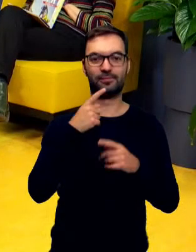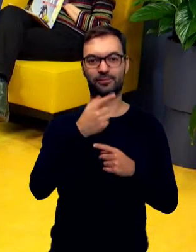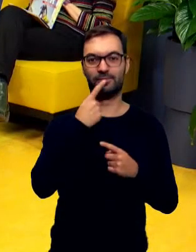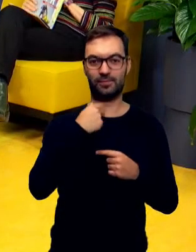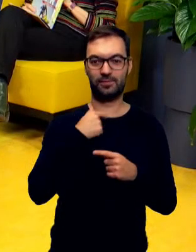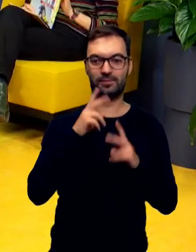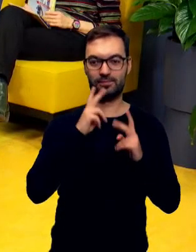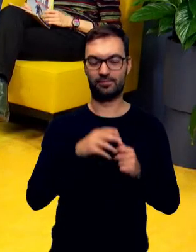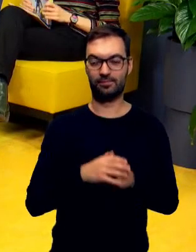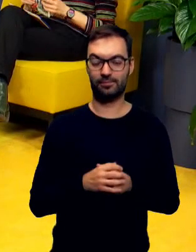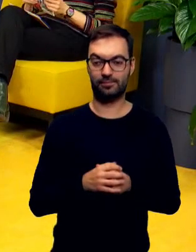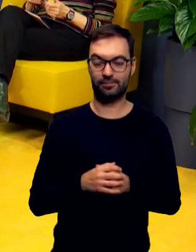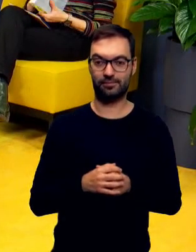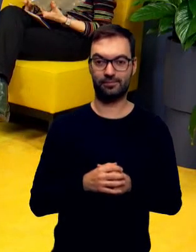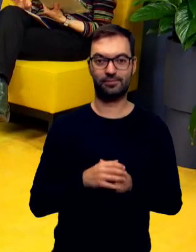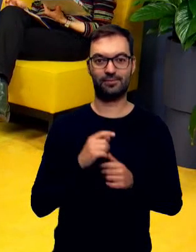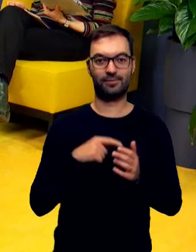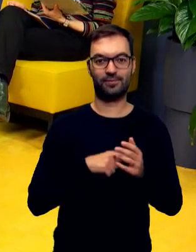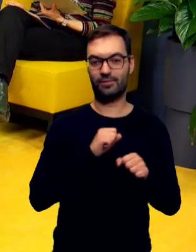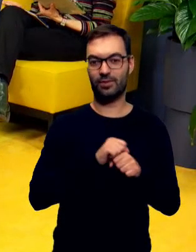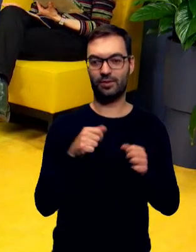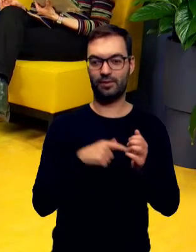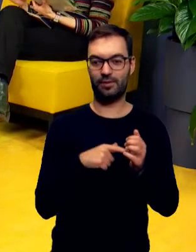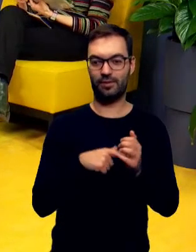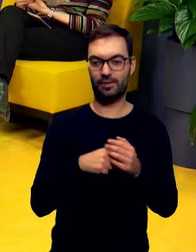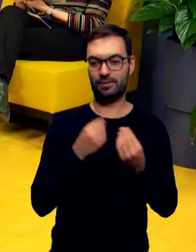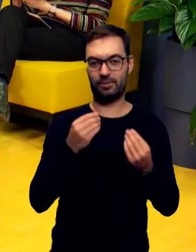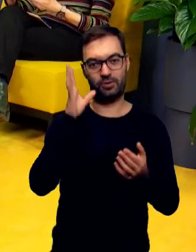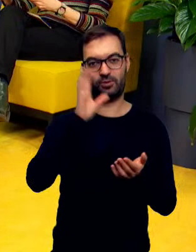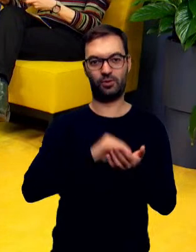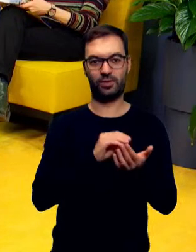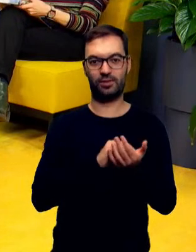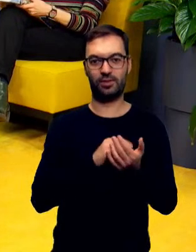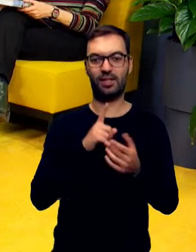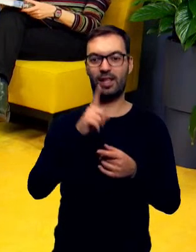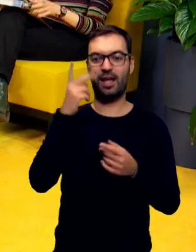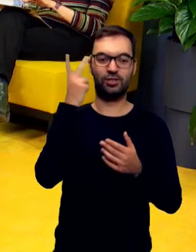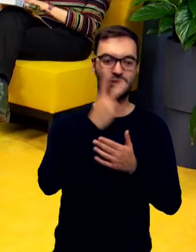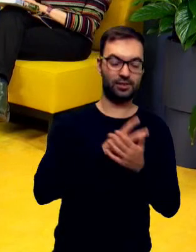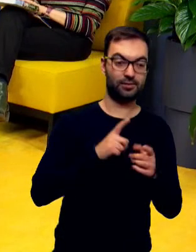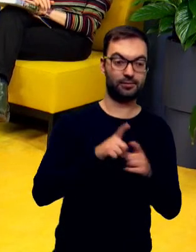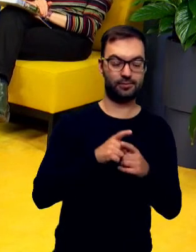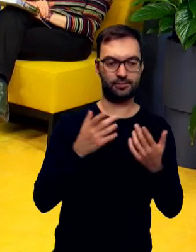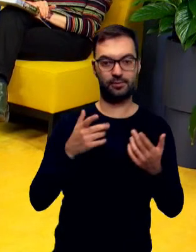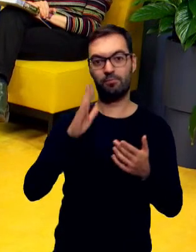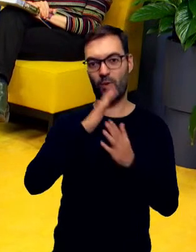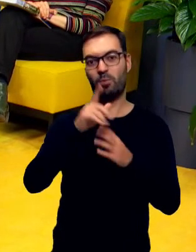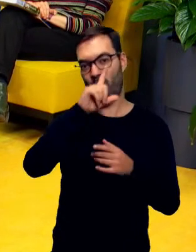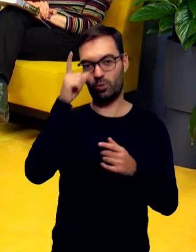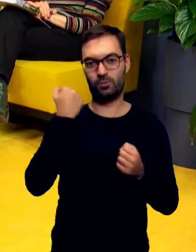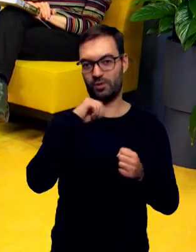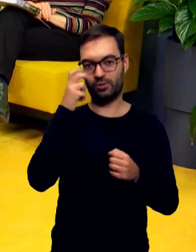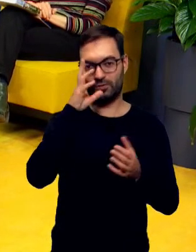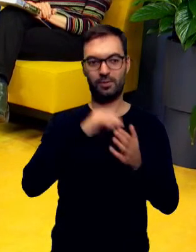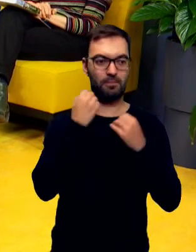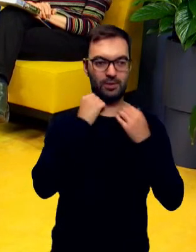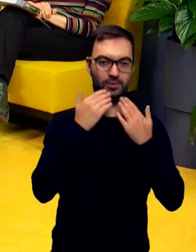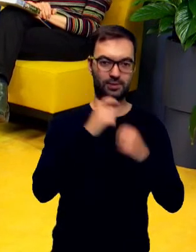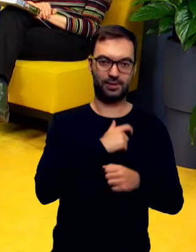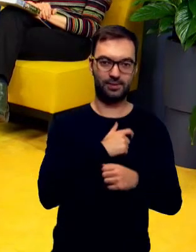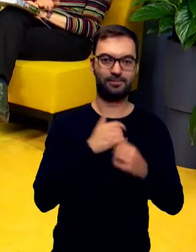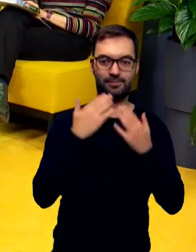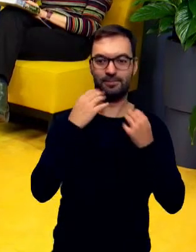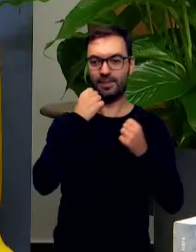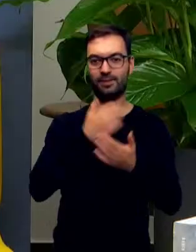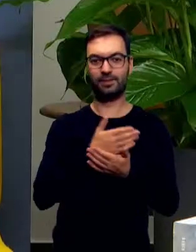o tym powiedział, faktycznie no, jest to niesamowite doświadczenie, zarówno czytelnicze, jak i takie powiedziałabym ludzkie, więc dzięki serdeczne.